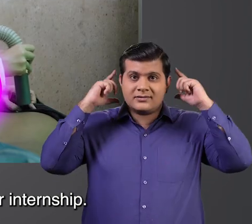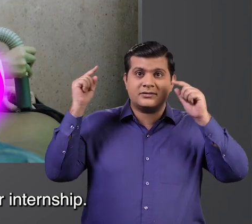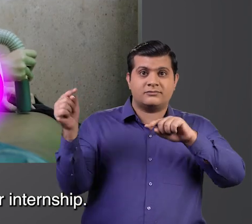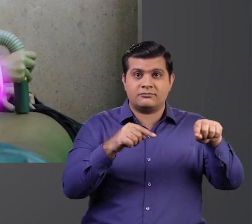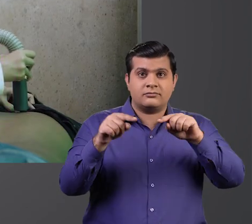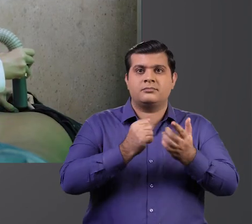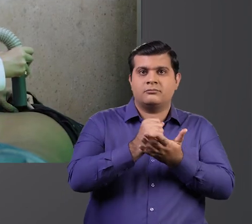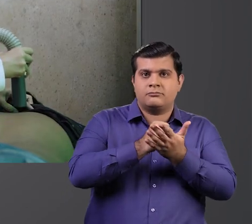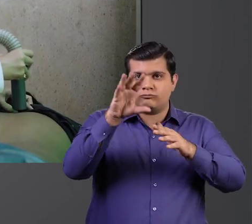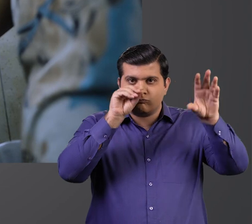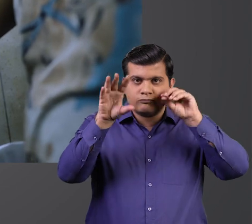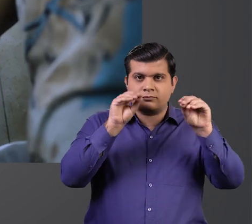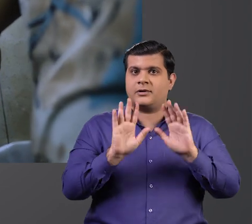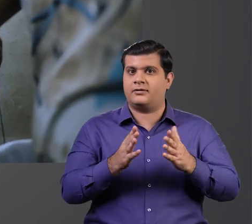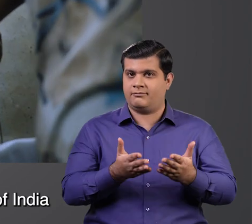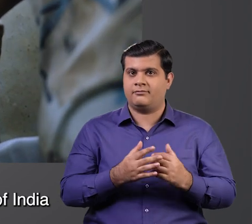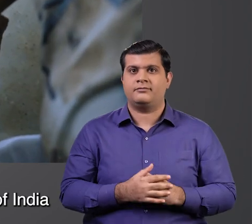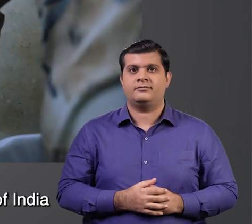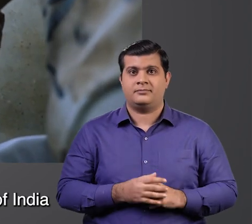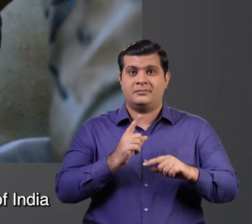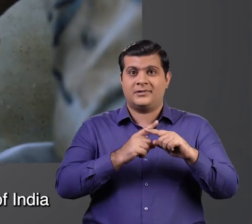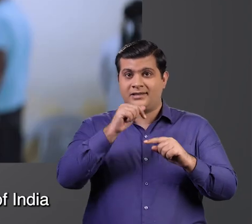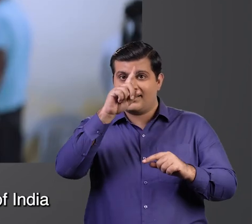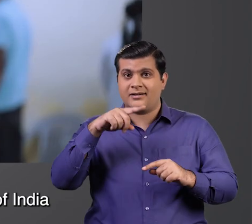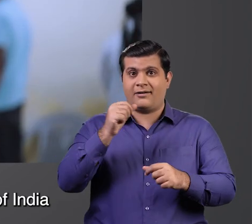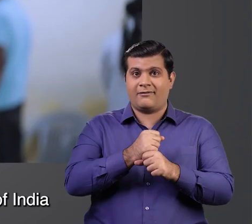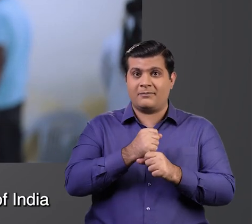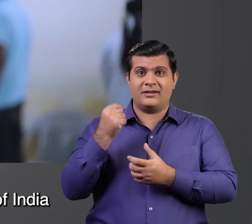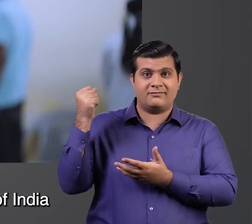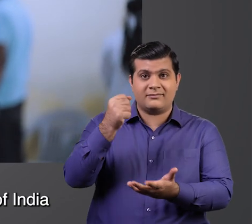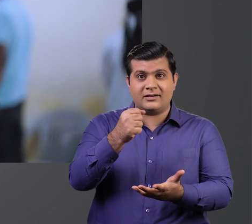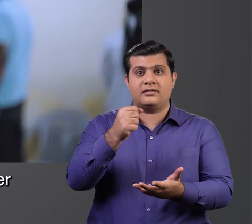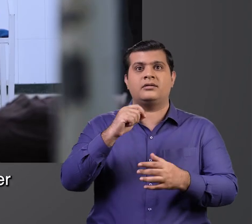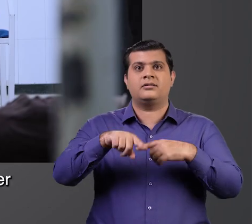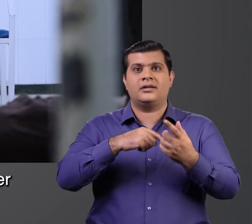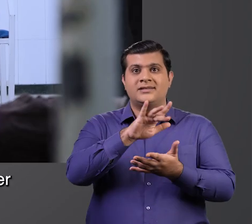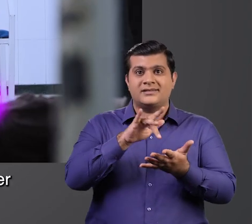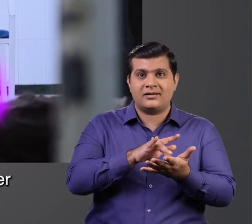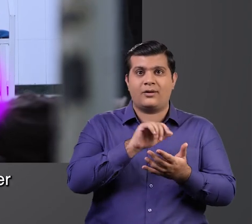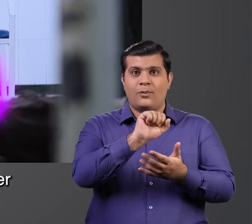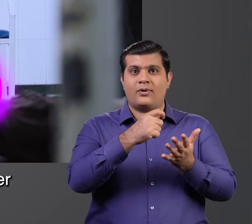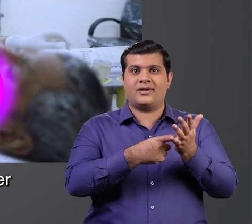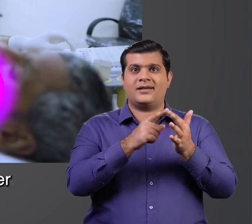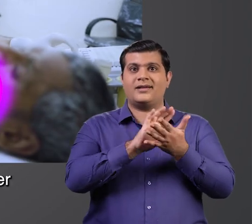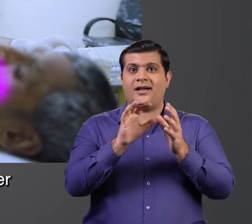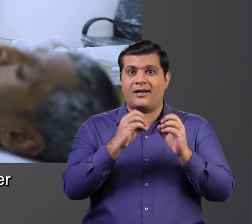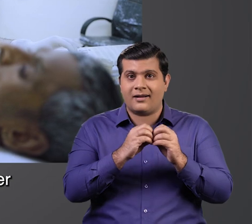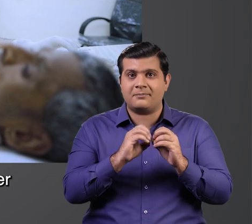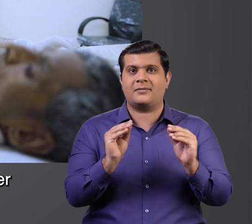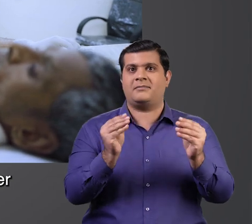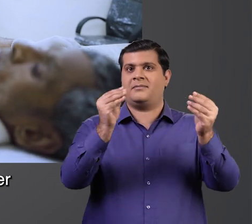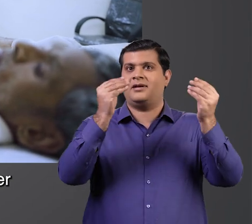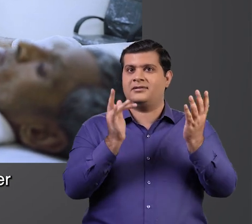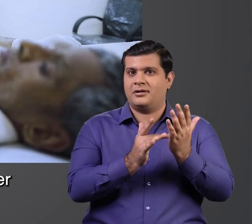इंटर्नशिप के लिए आते हैं। भारत सरकार द्वारा दी गई सहायता राशि ने सेंटर की पुनर्वास सेवाओं को और